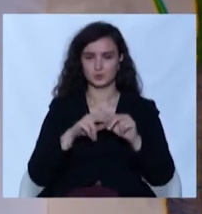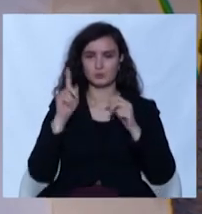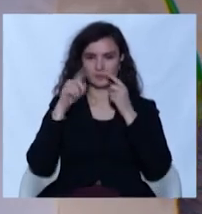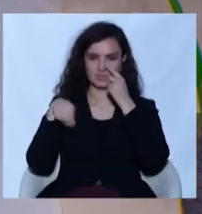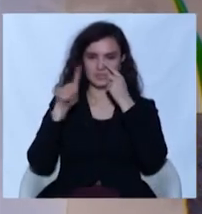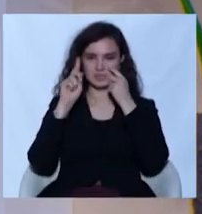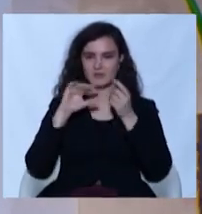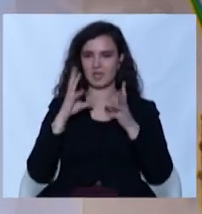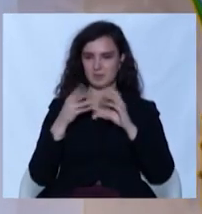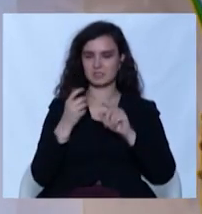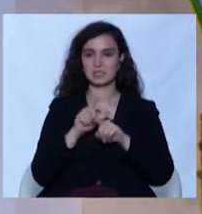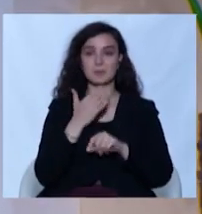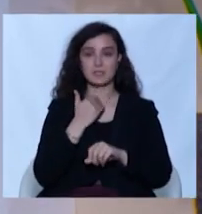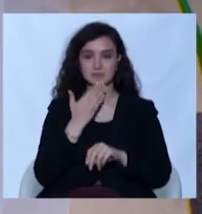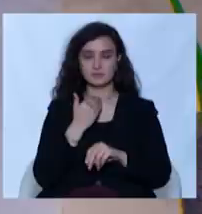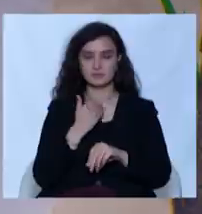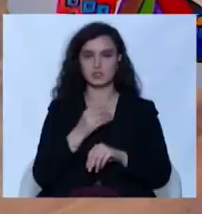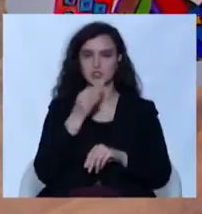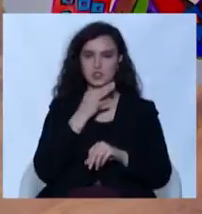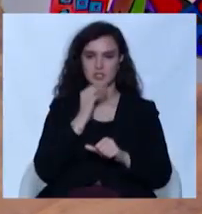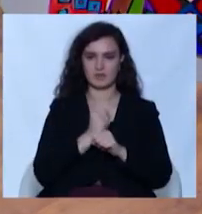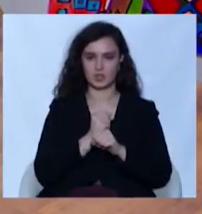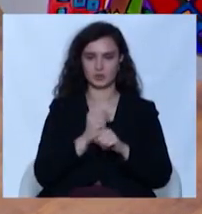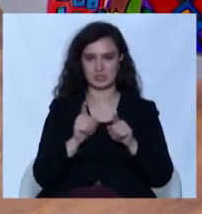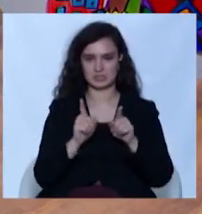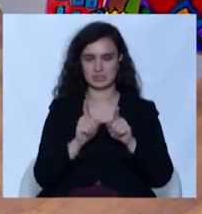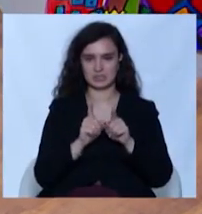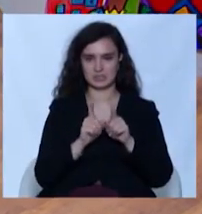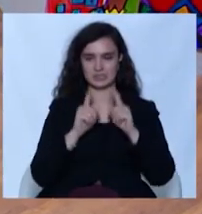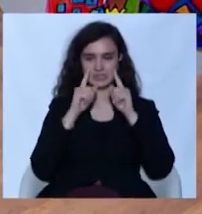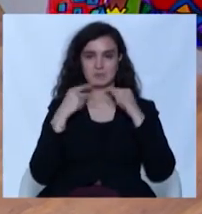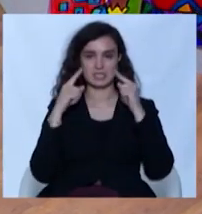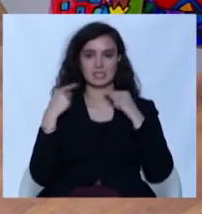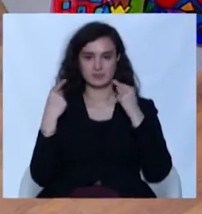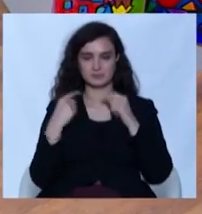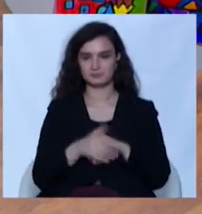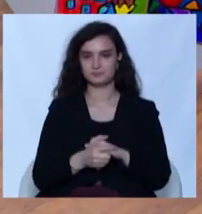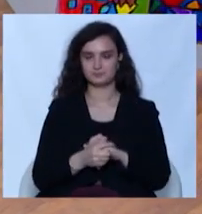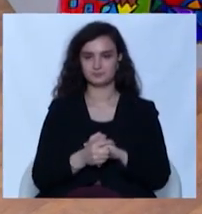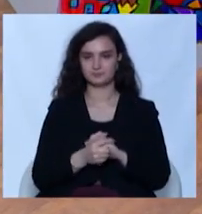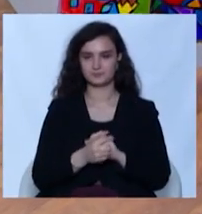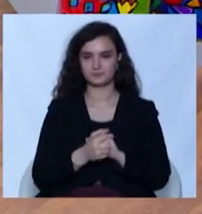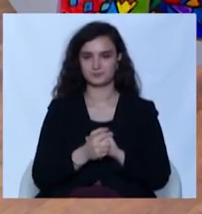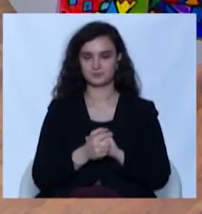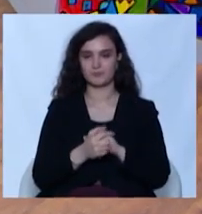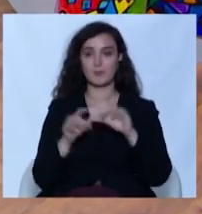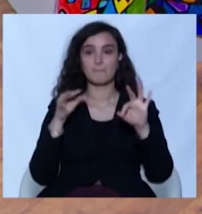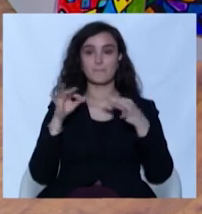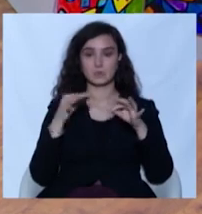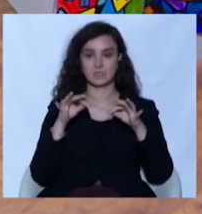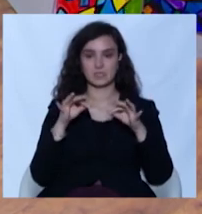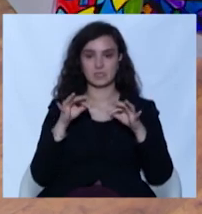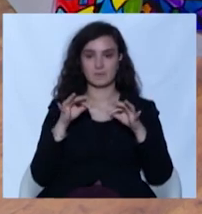რომ ყველაფერი ძალიან მარტივია, ჯერ გავაკეთოთ ესეთი პატარა სმაილები. ანუ გავყოთ ფურცელი ოთხ